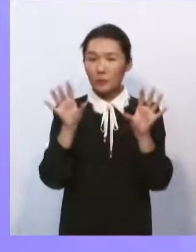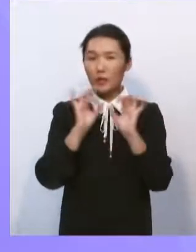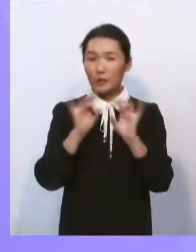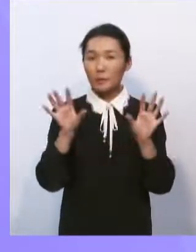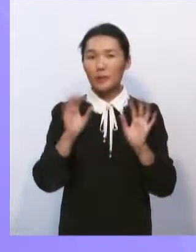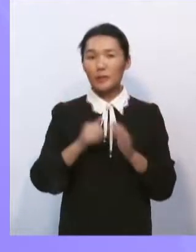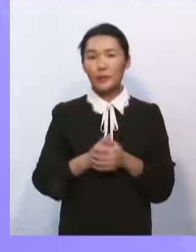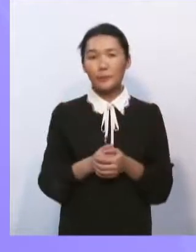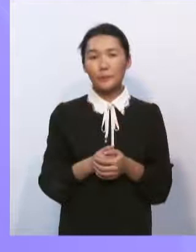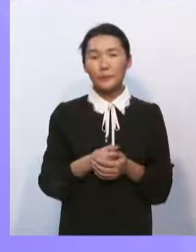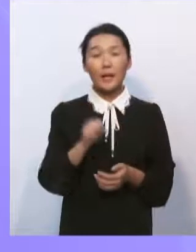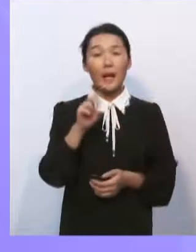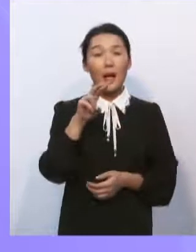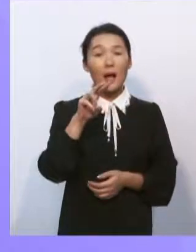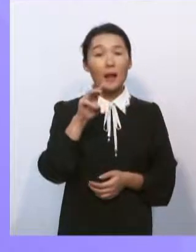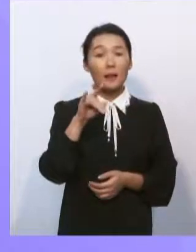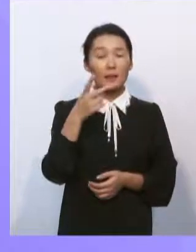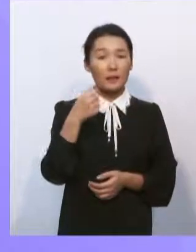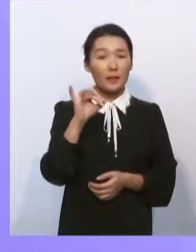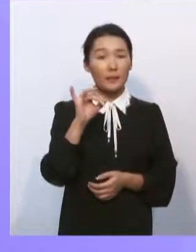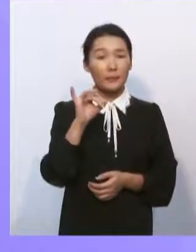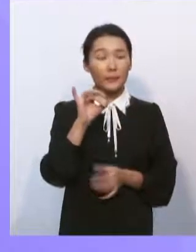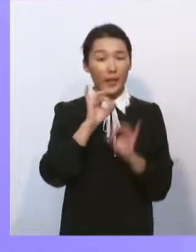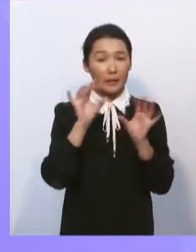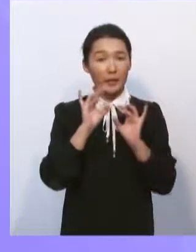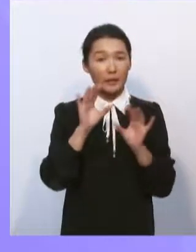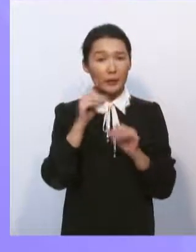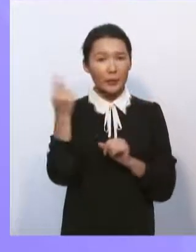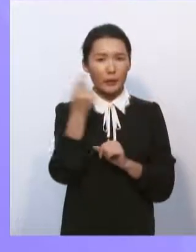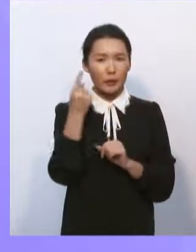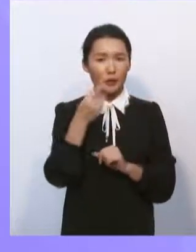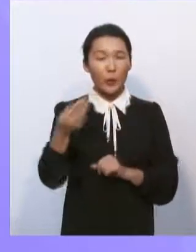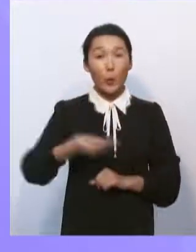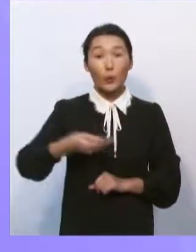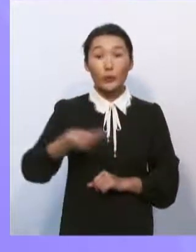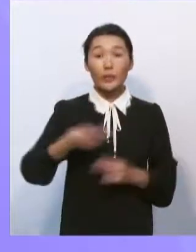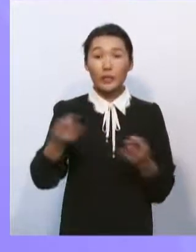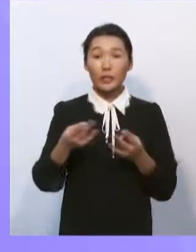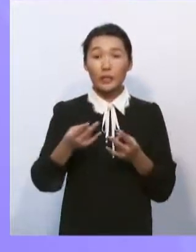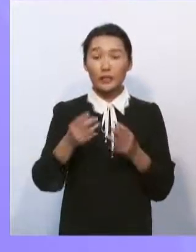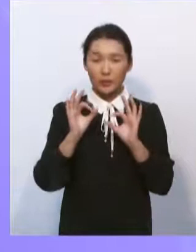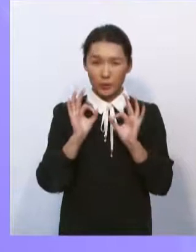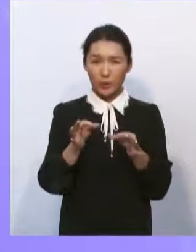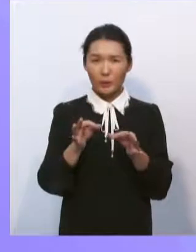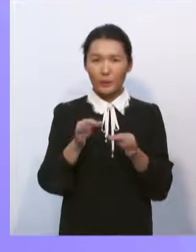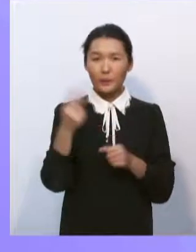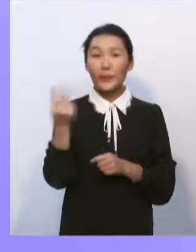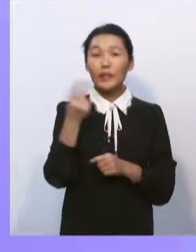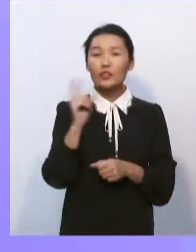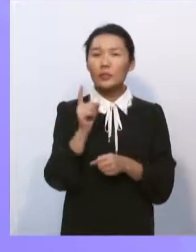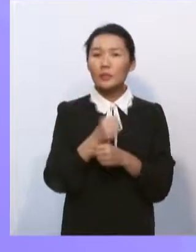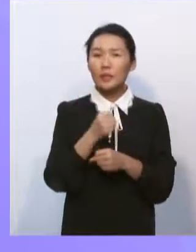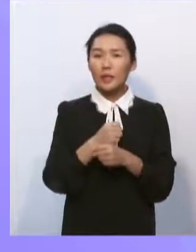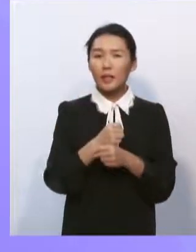бергиле. Алтынай айтат, биринчи унду элеш керек. Туурабы? Экинчи эмне